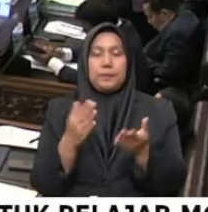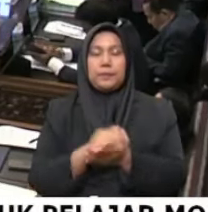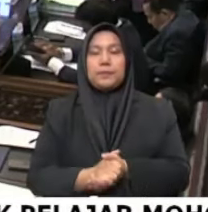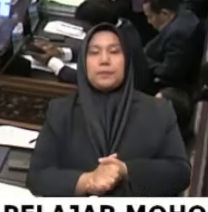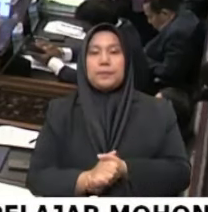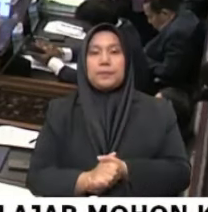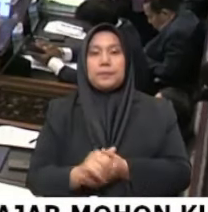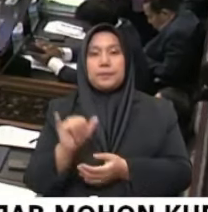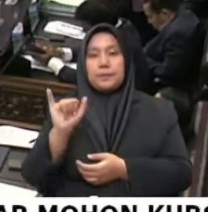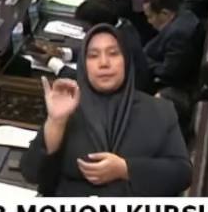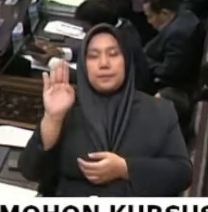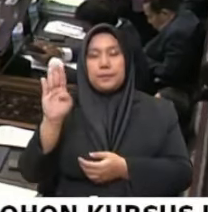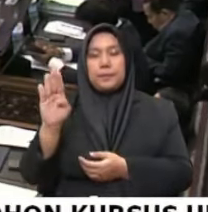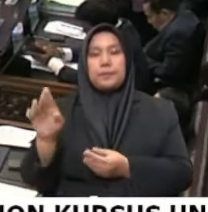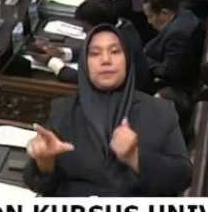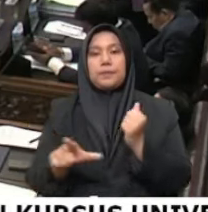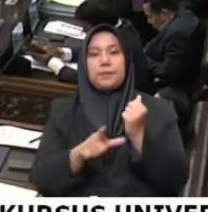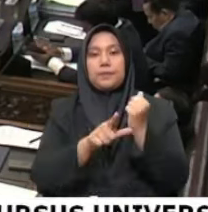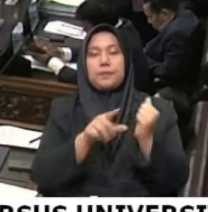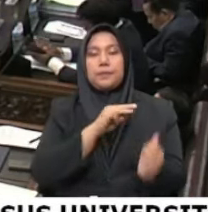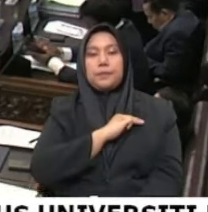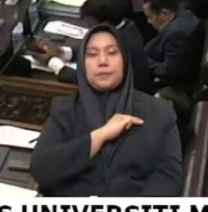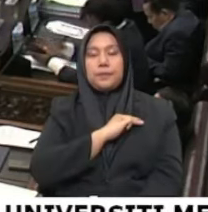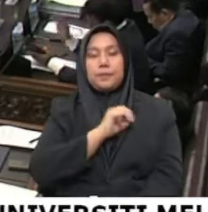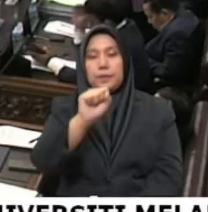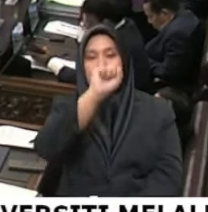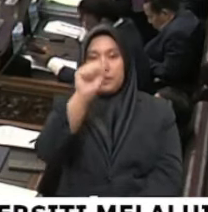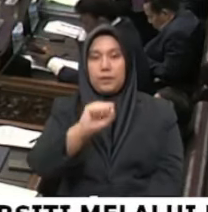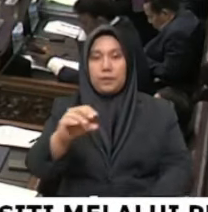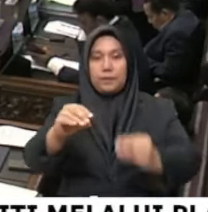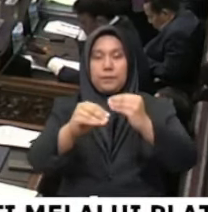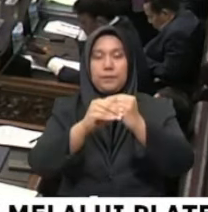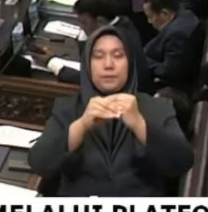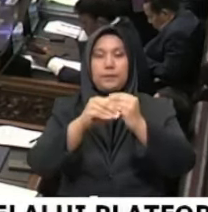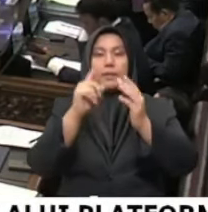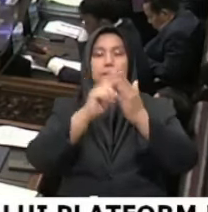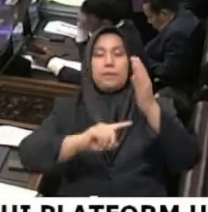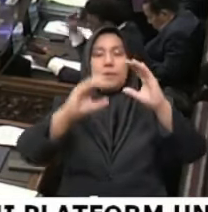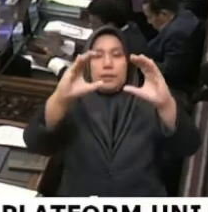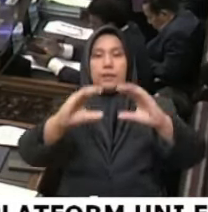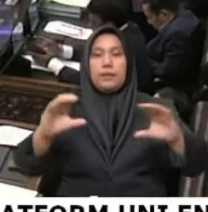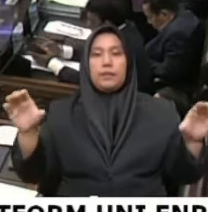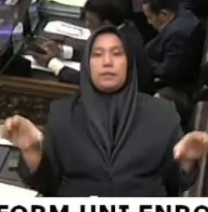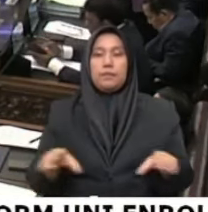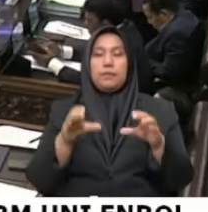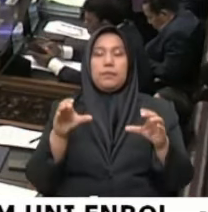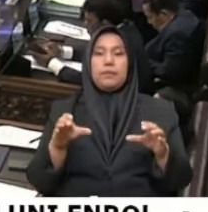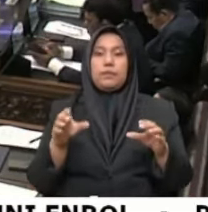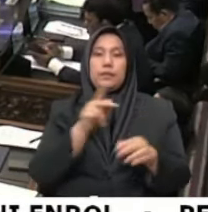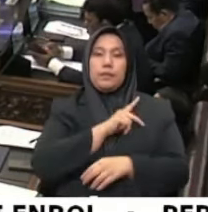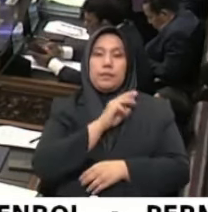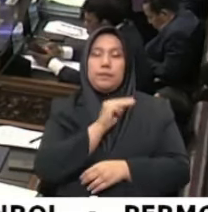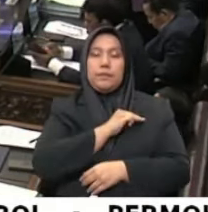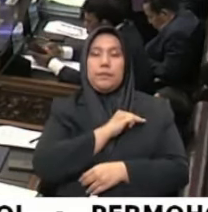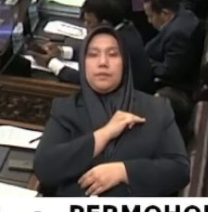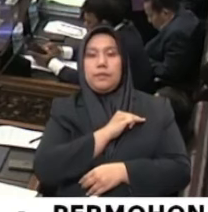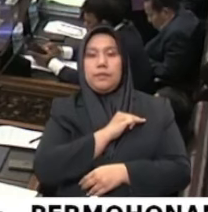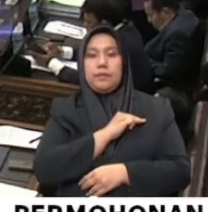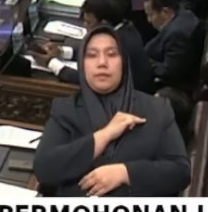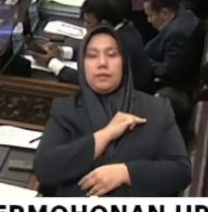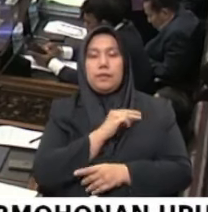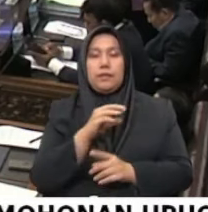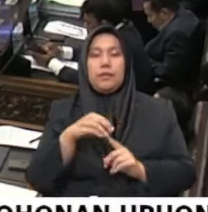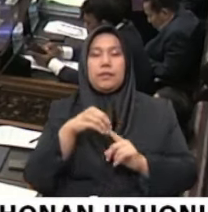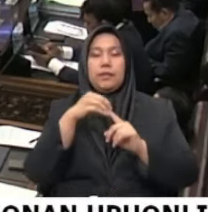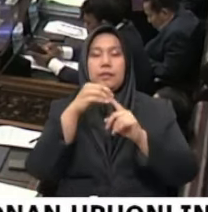kasih Yang Berhormat Yang Mulia Menteri. Soalan tambahan saya, apakah langkah yang diambil oleh pihak kementerian khususnya